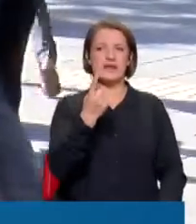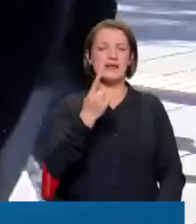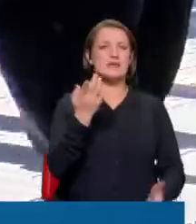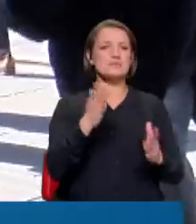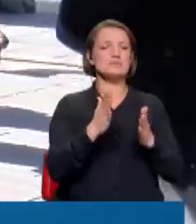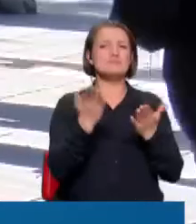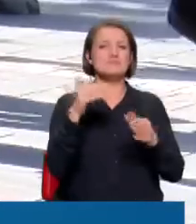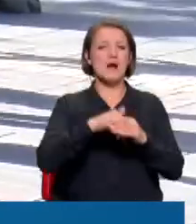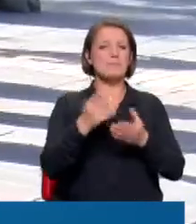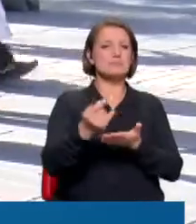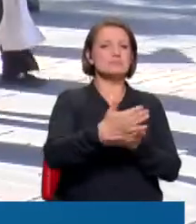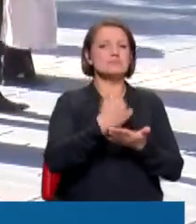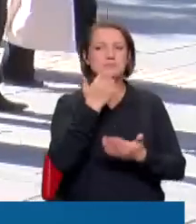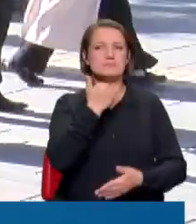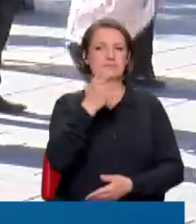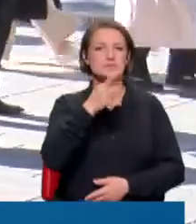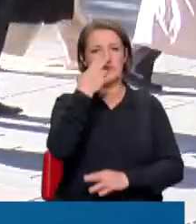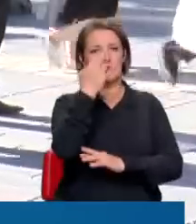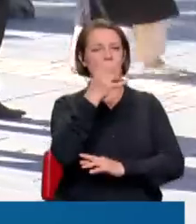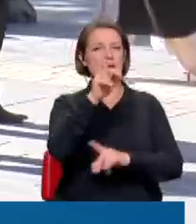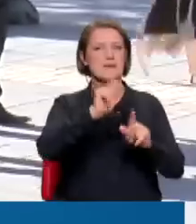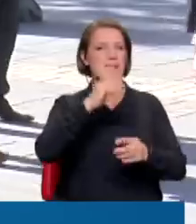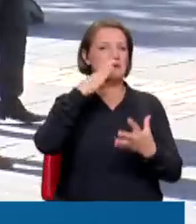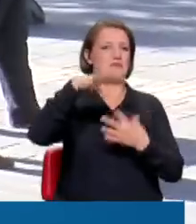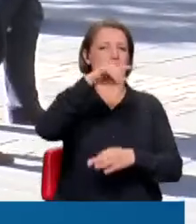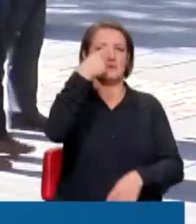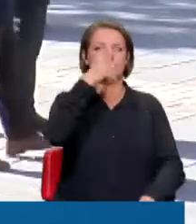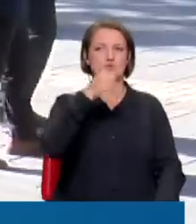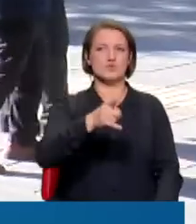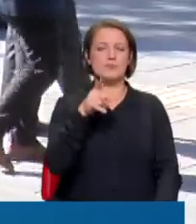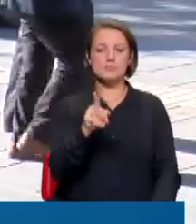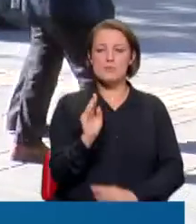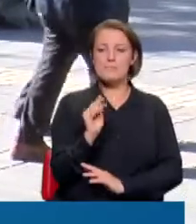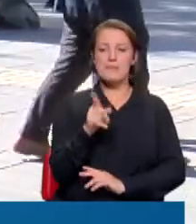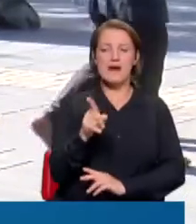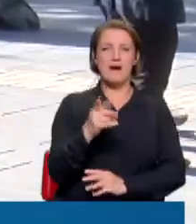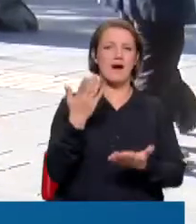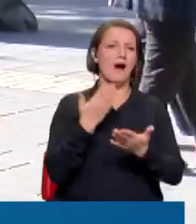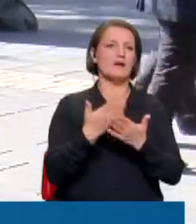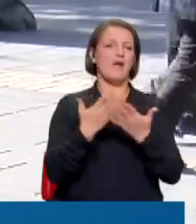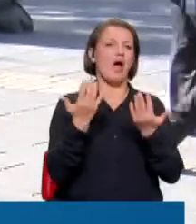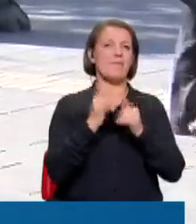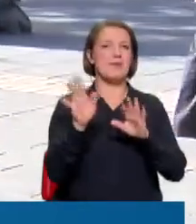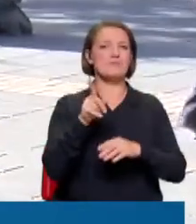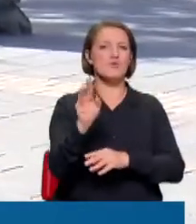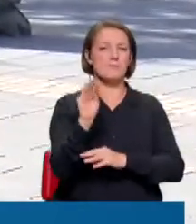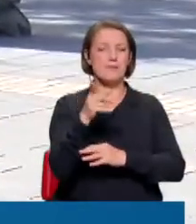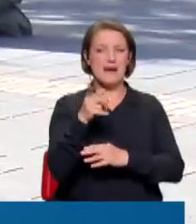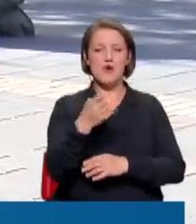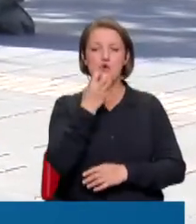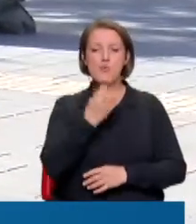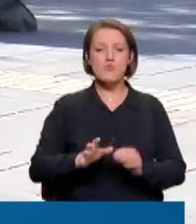ilerlemiyor ilerleyemiyoruz bu dolandırıcılık yapan insanlar yüzünden bu bebeklerin ahını almayın bu bebeklerin